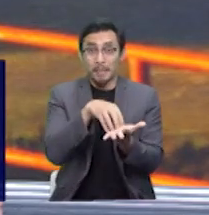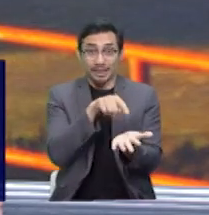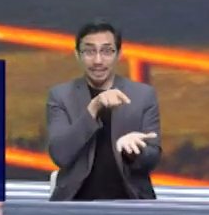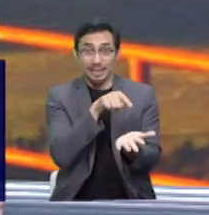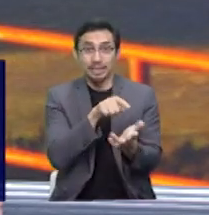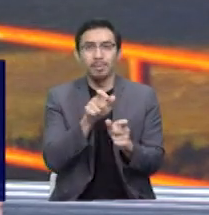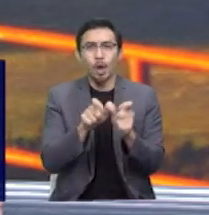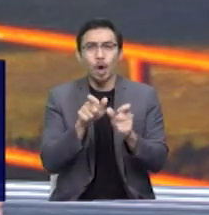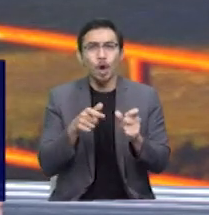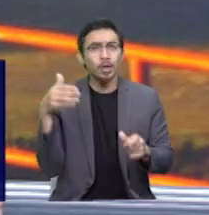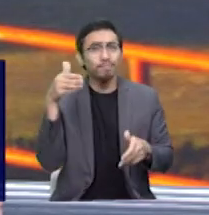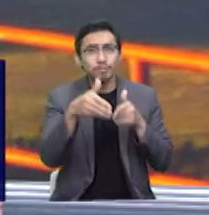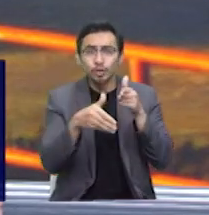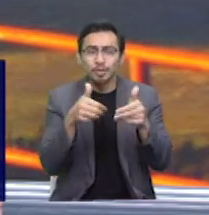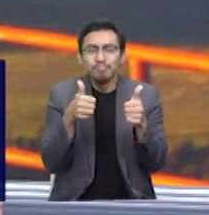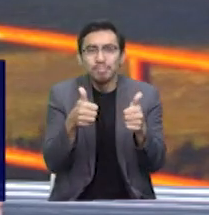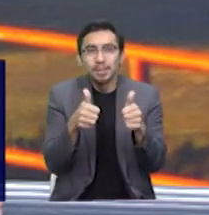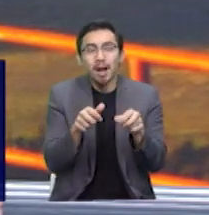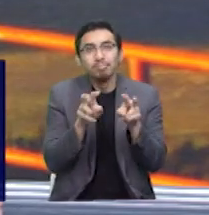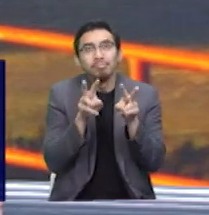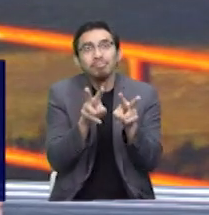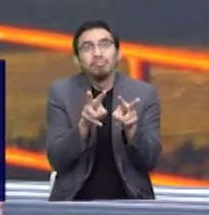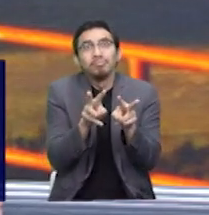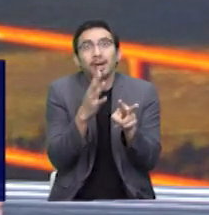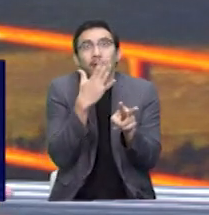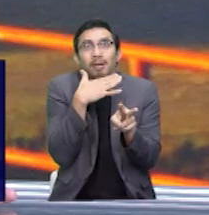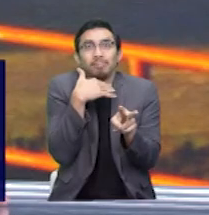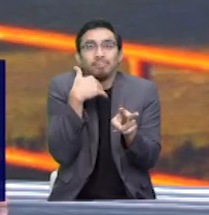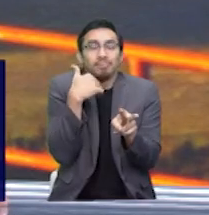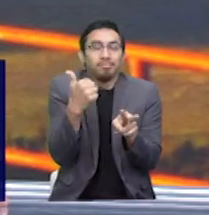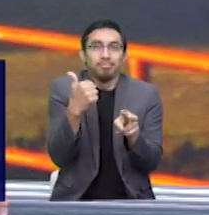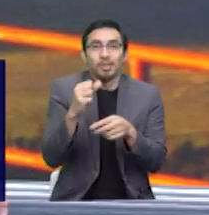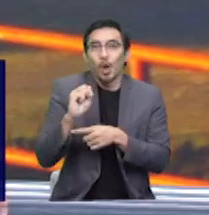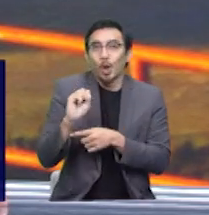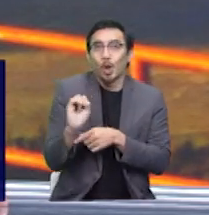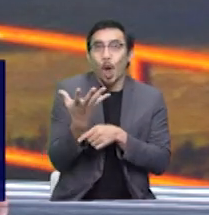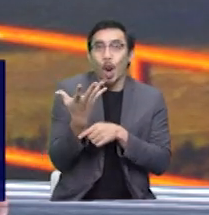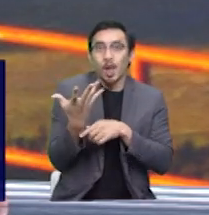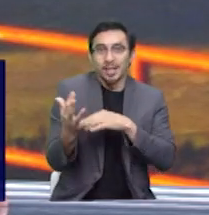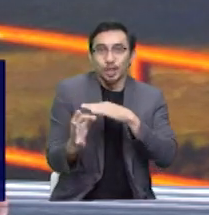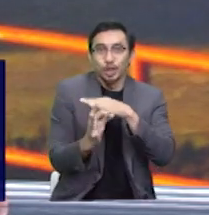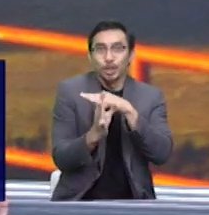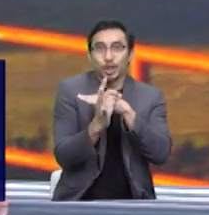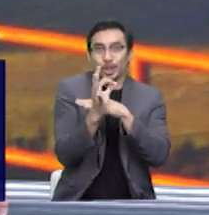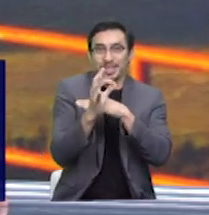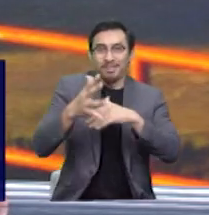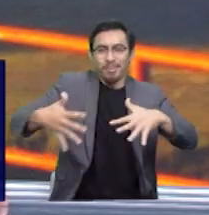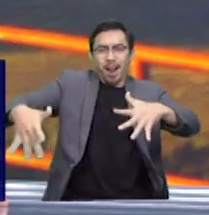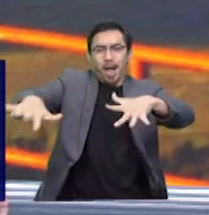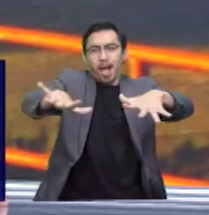Di lokasi tersebut, pengunjung akan dimanjakan dengan pemandangan indahnya golden sunrise yang muncul dari lautan